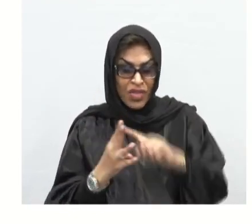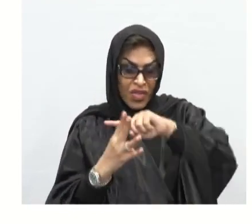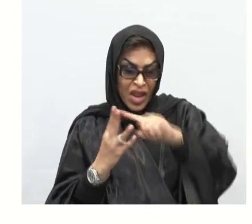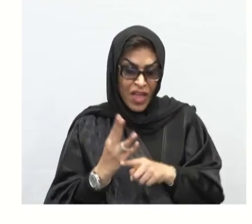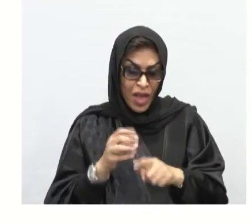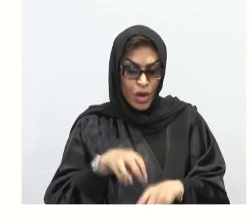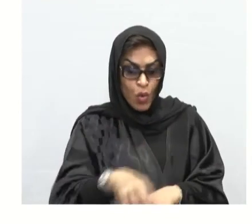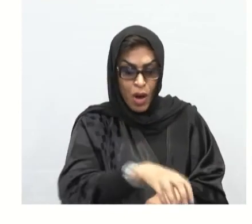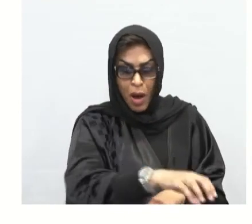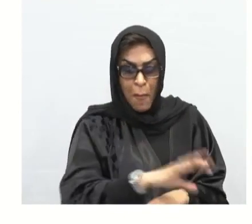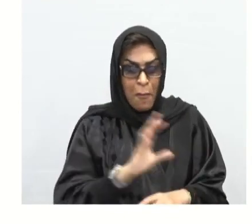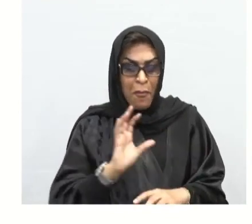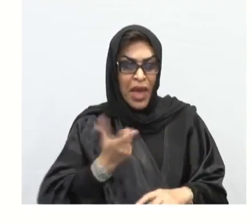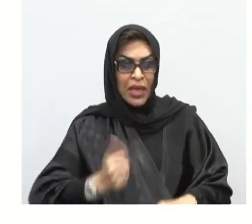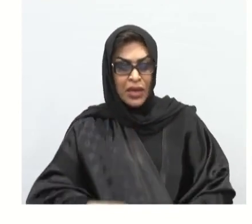ما هي